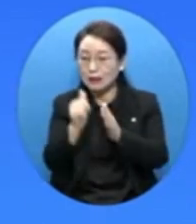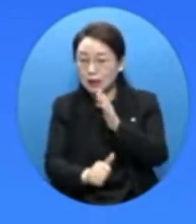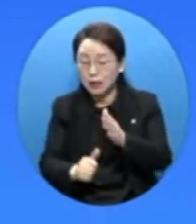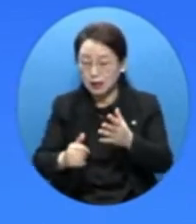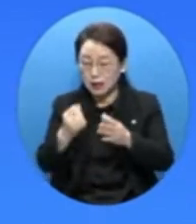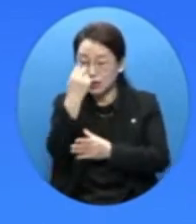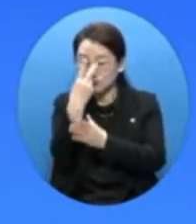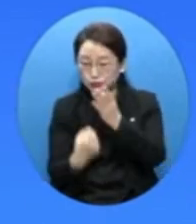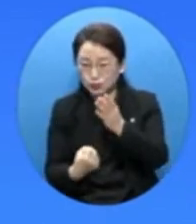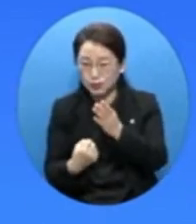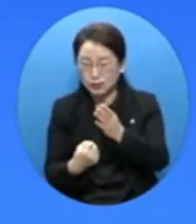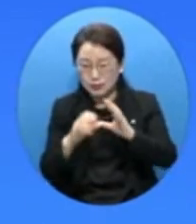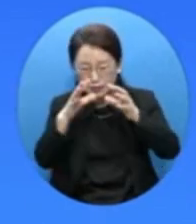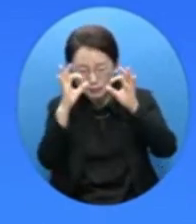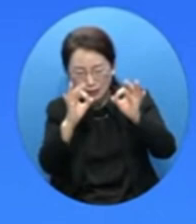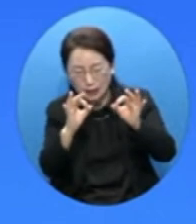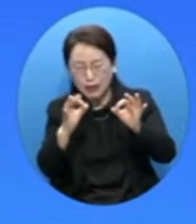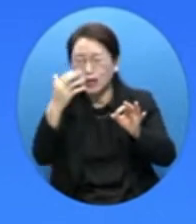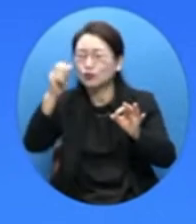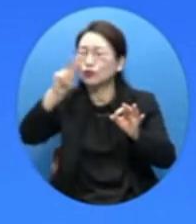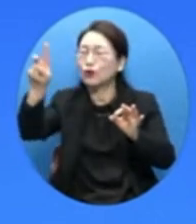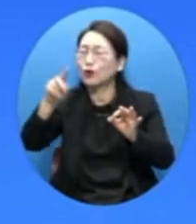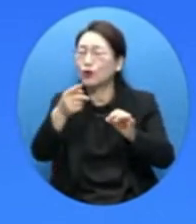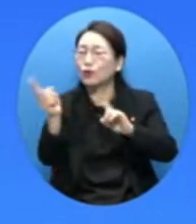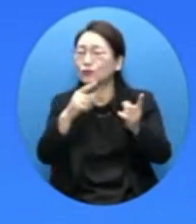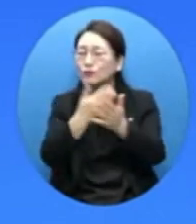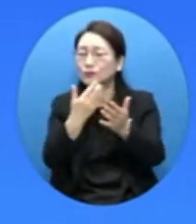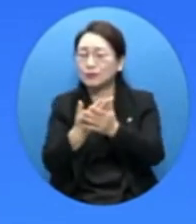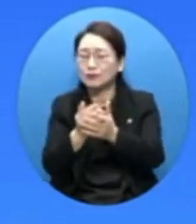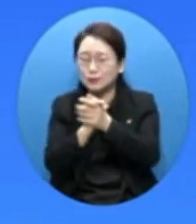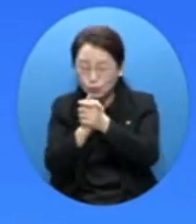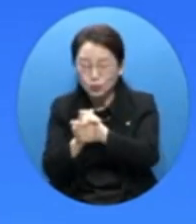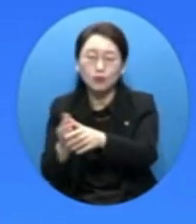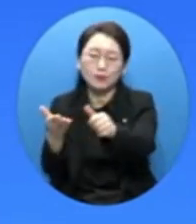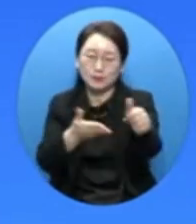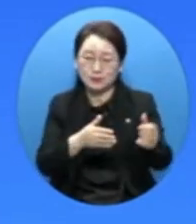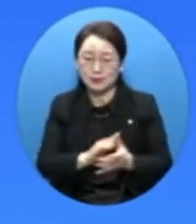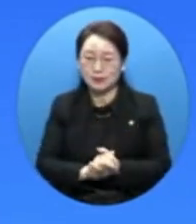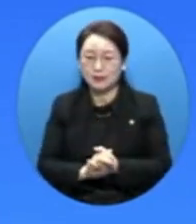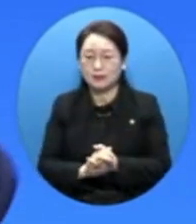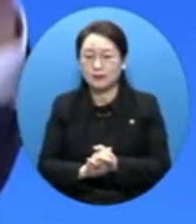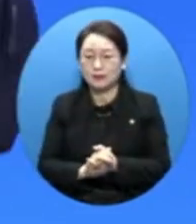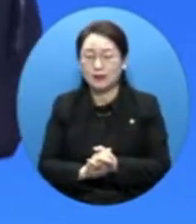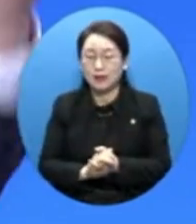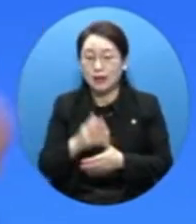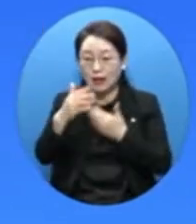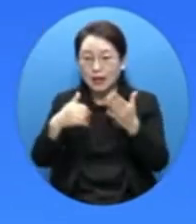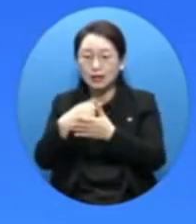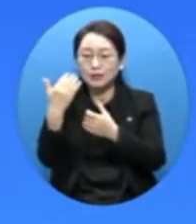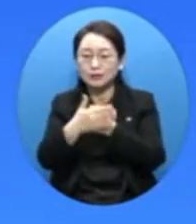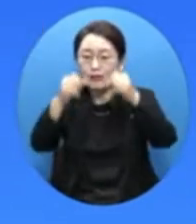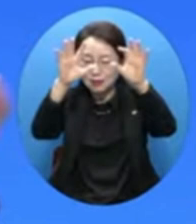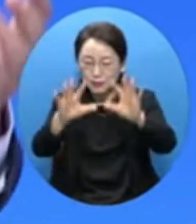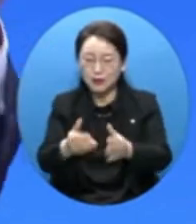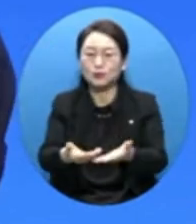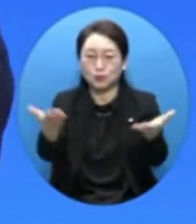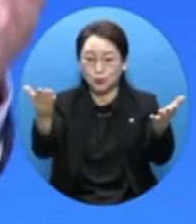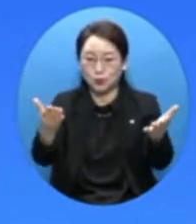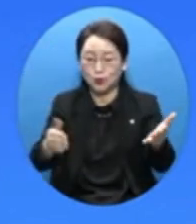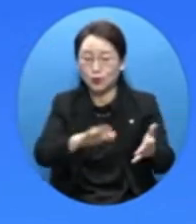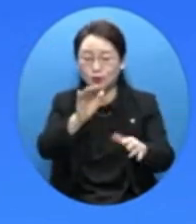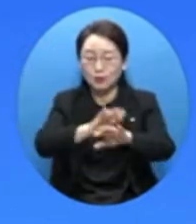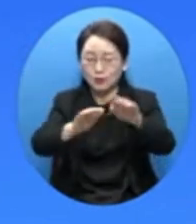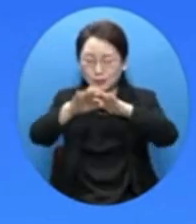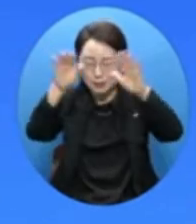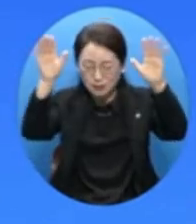세상을 끌어안고 주여 이 민족을 고쳐주시고 살려주옵소서 기도한 여러분 되시기를 바랍니다. 그때 하나님의 은혜가 임합니다. 우리가 두들고